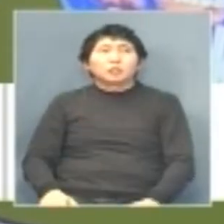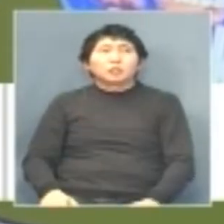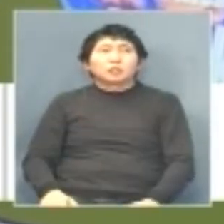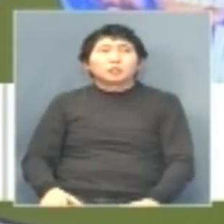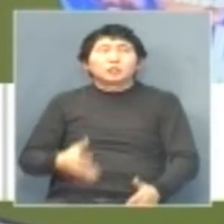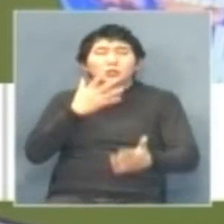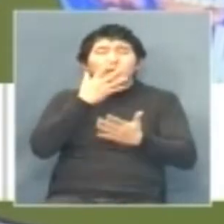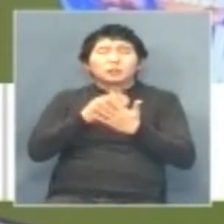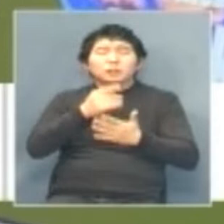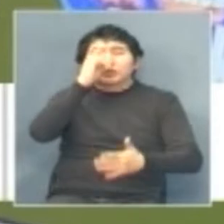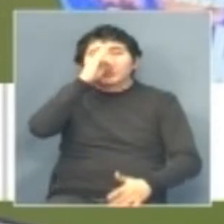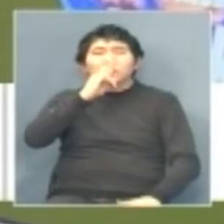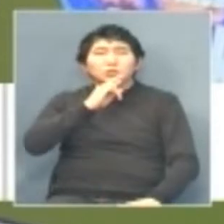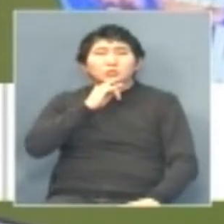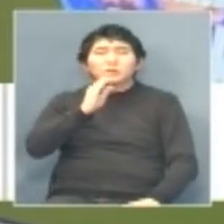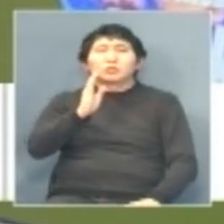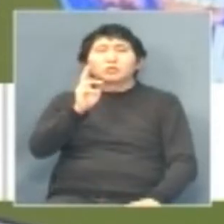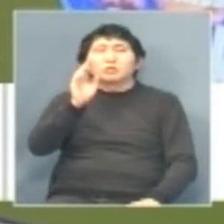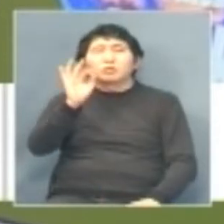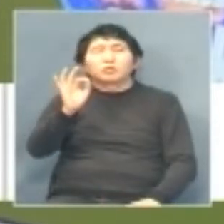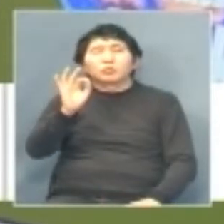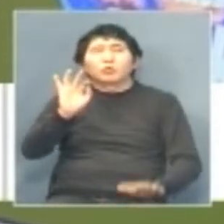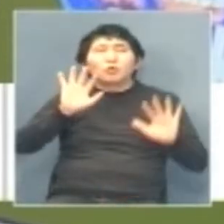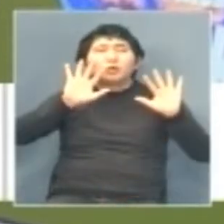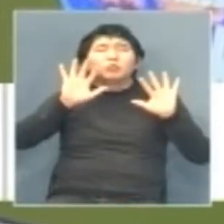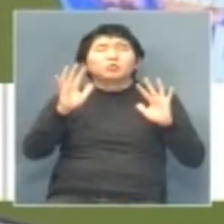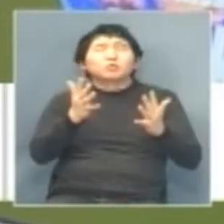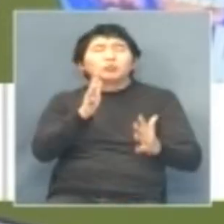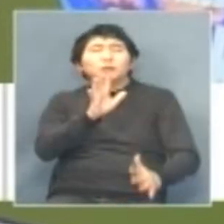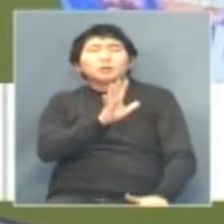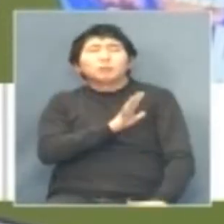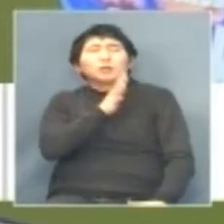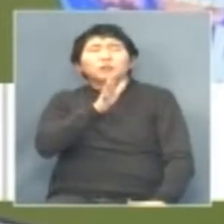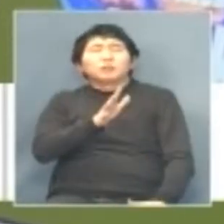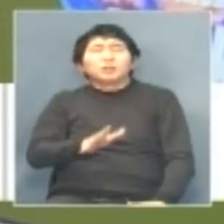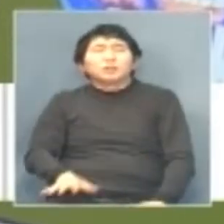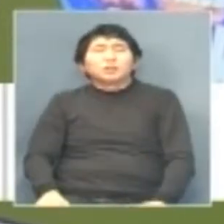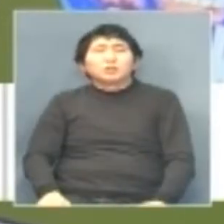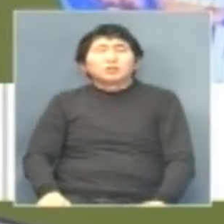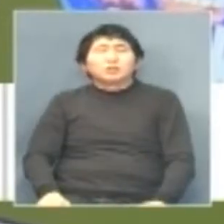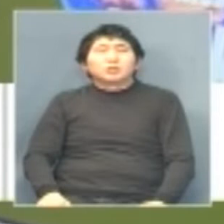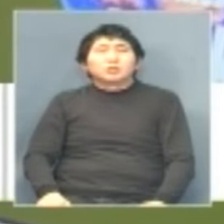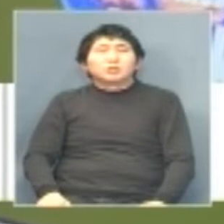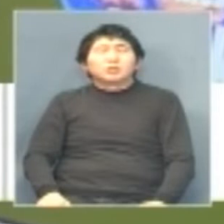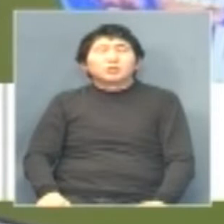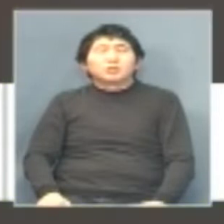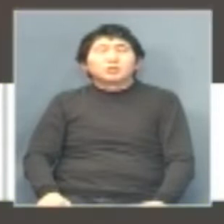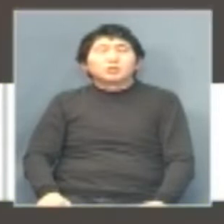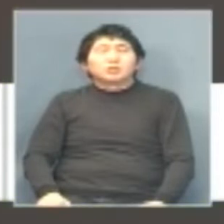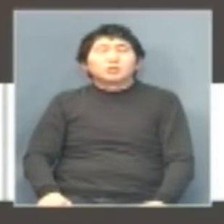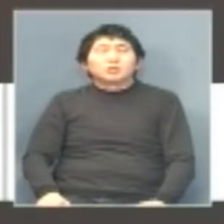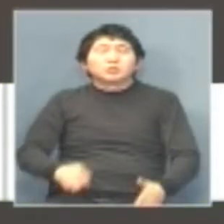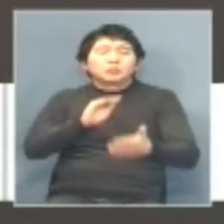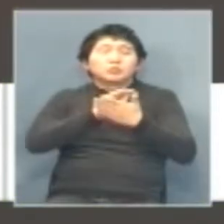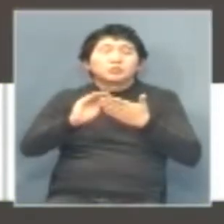елімізде Шығыс Қазақстанда болған оқиғалардың астарлы жағынан құжаттардың негізінде